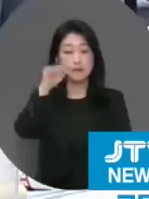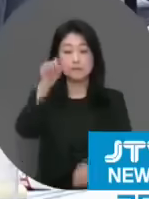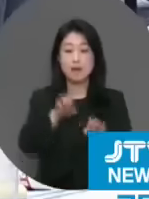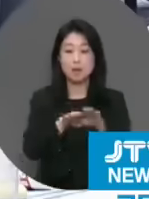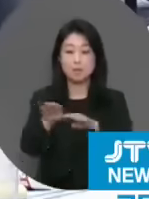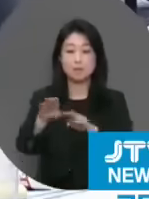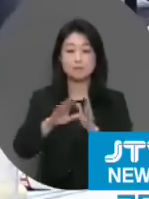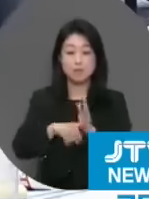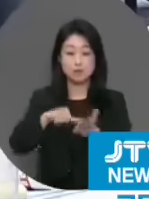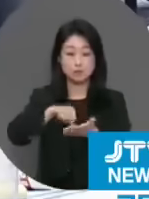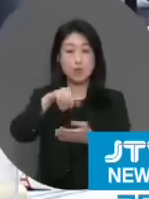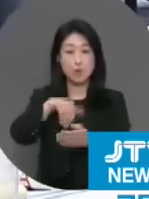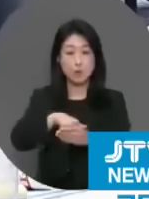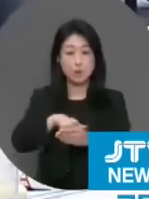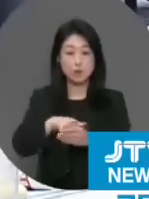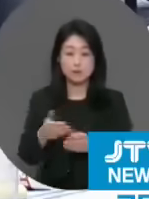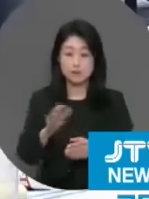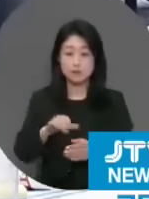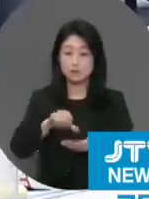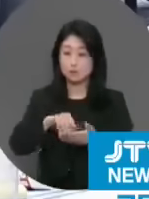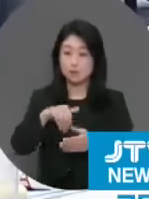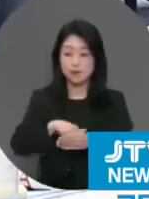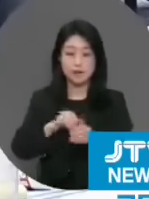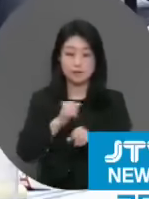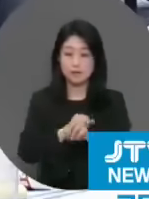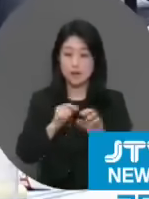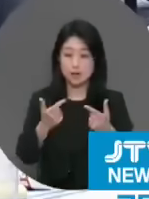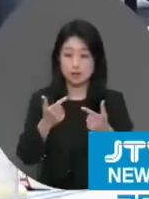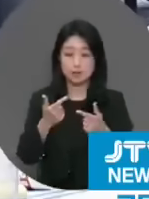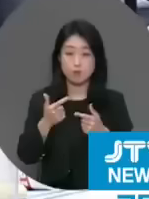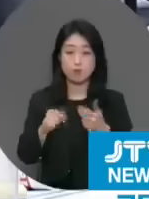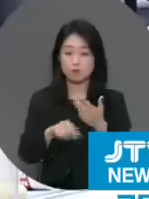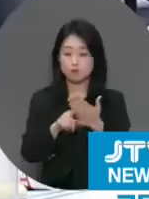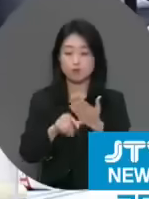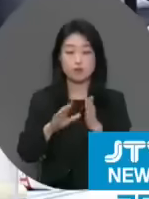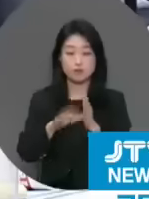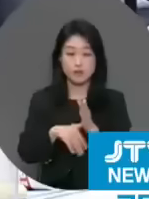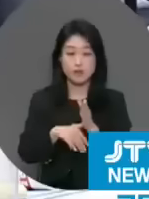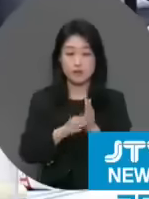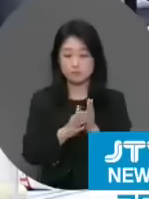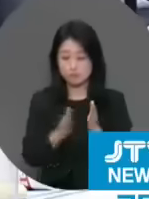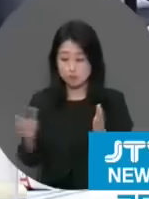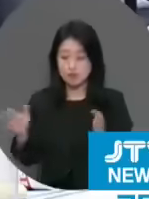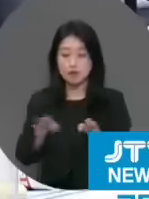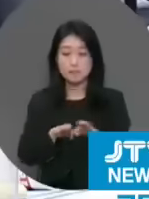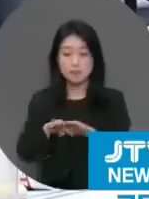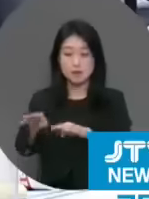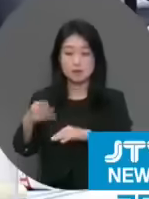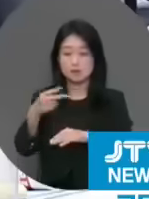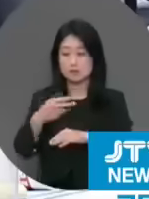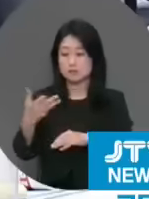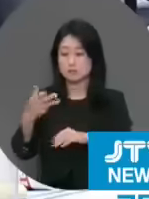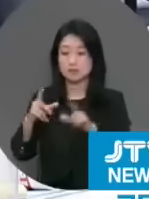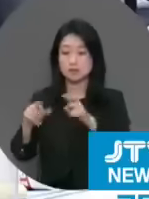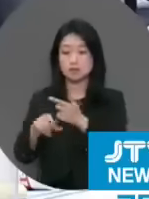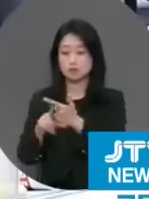파업하면 보통 투표를 하는데 이때는 투표 안 하고 그냥 9월 달부터 파업했고 2018년 2월